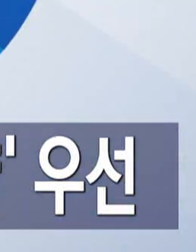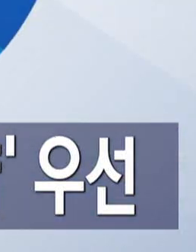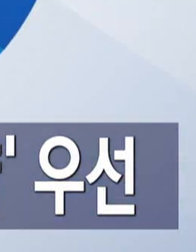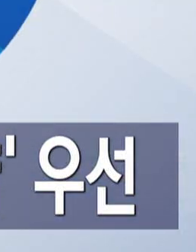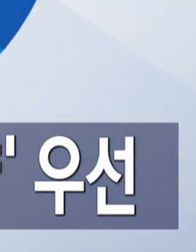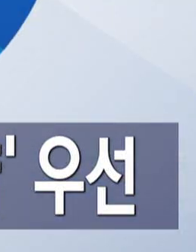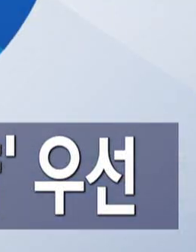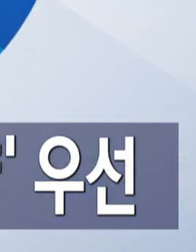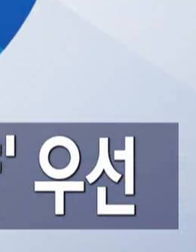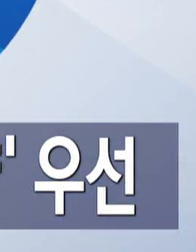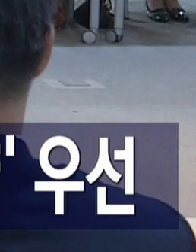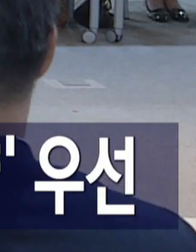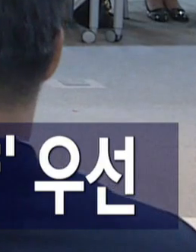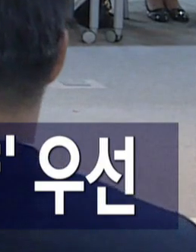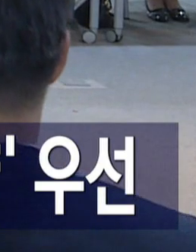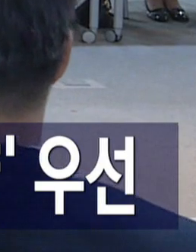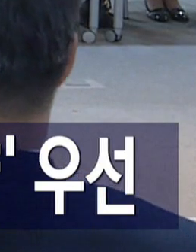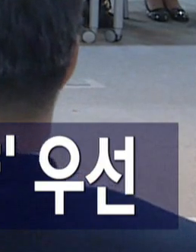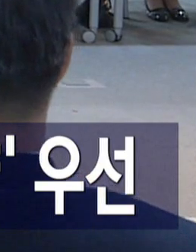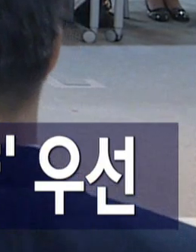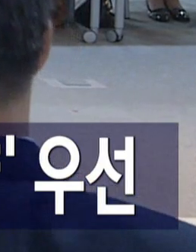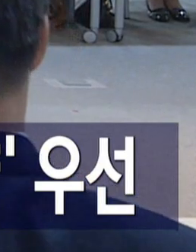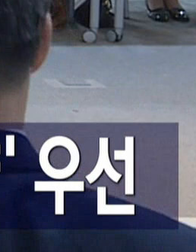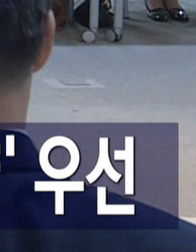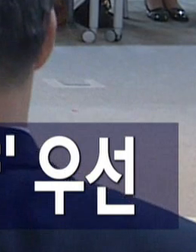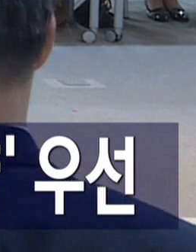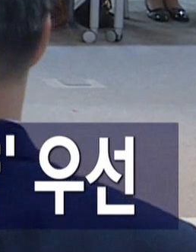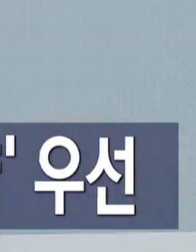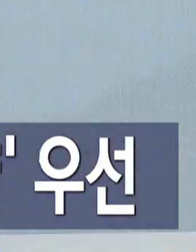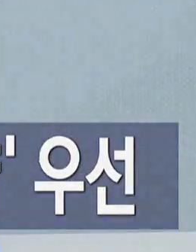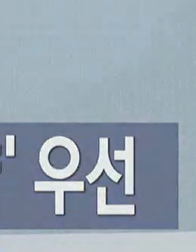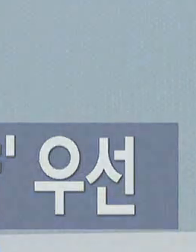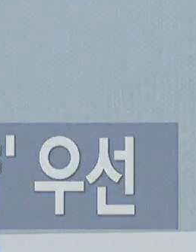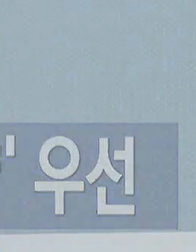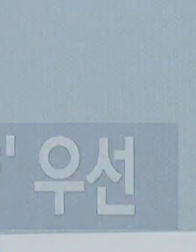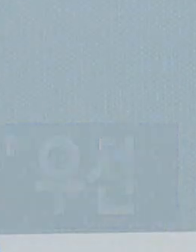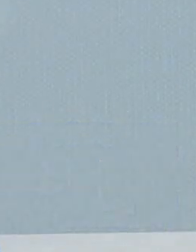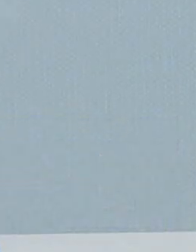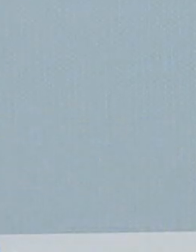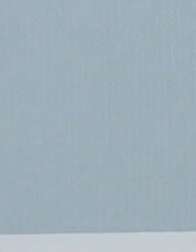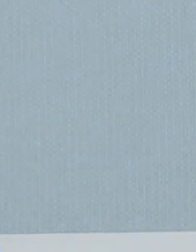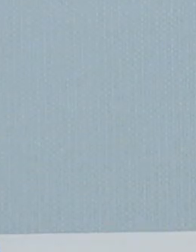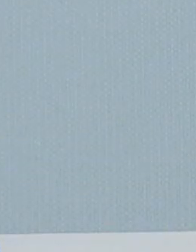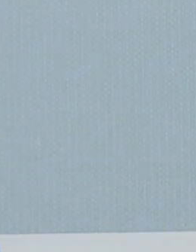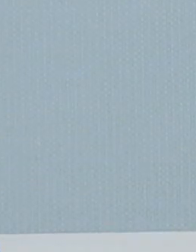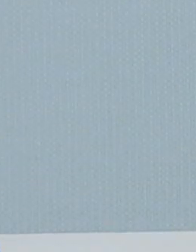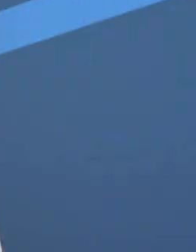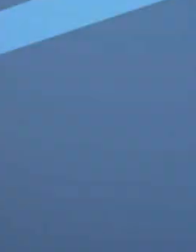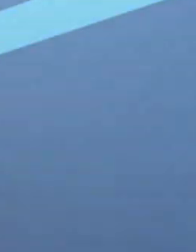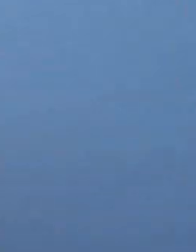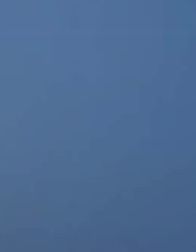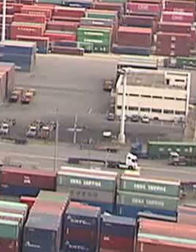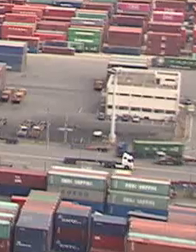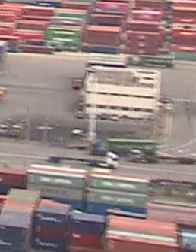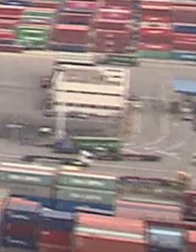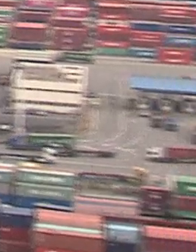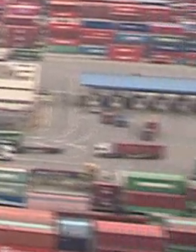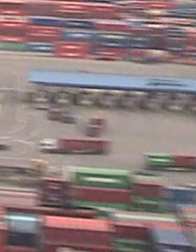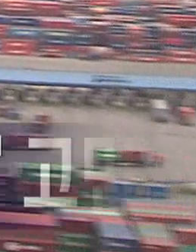중요하게 생각했습니다 김영록 전남지사 에 직무수행에 대해서는 비교적 긍정적 평가를 내렸습니다